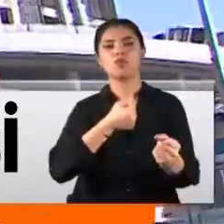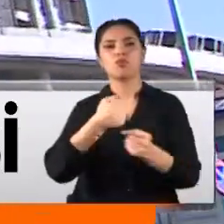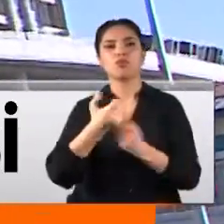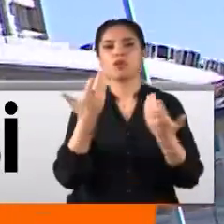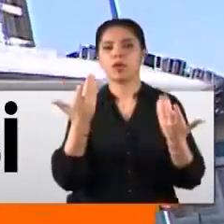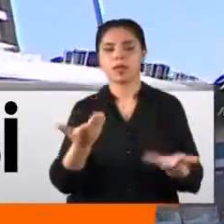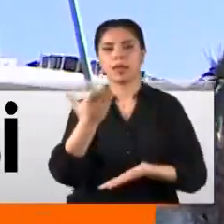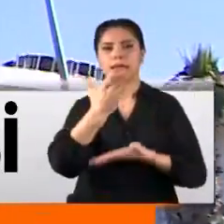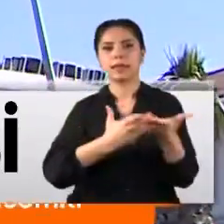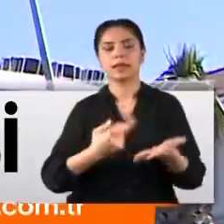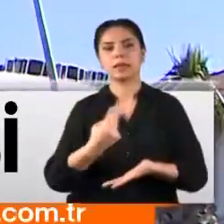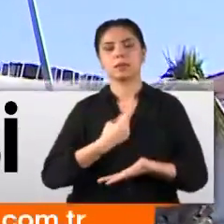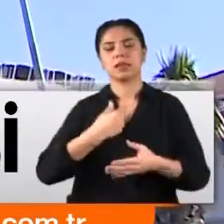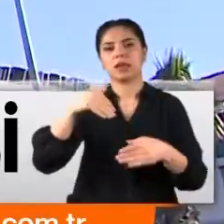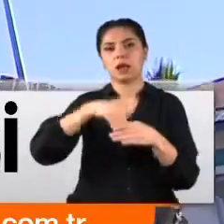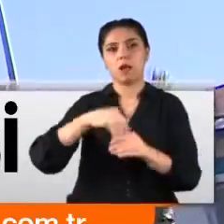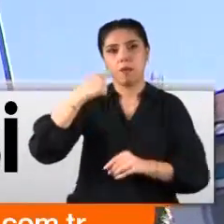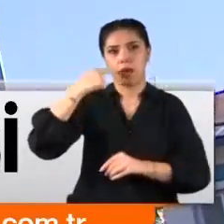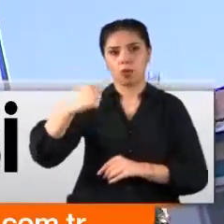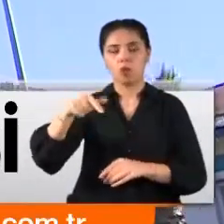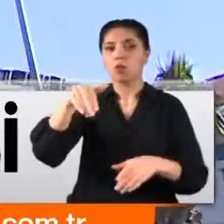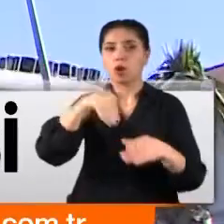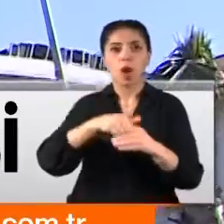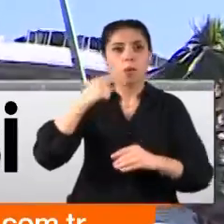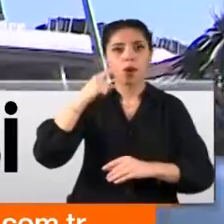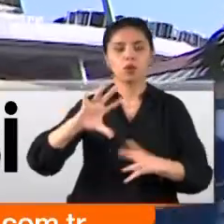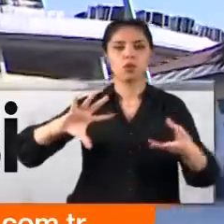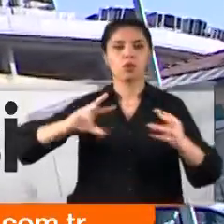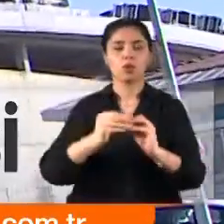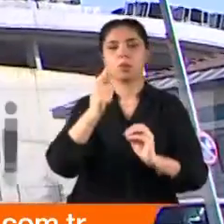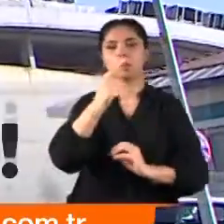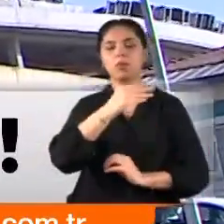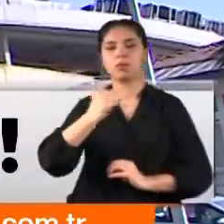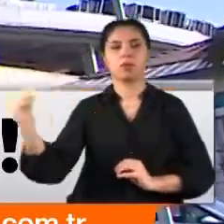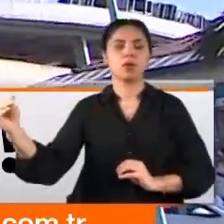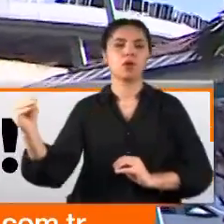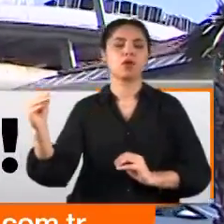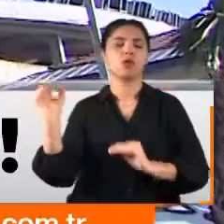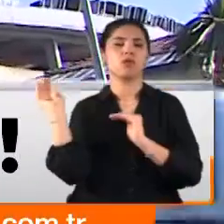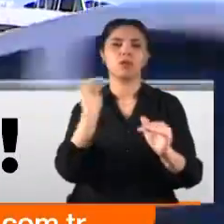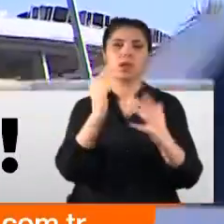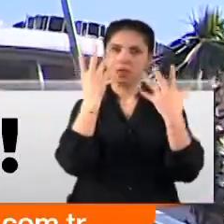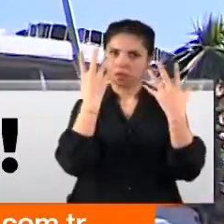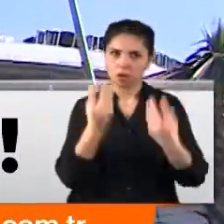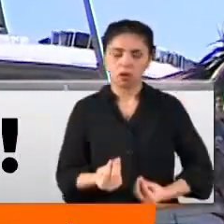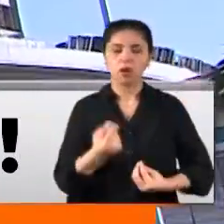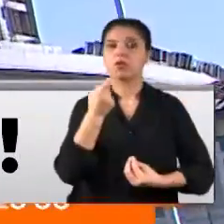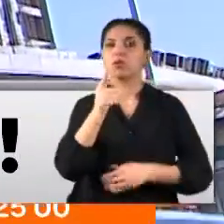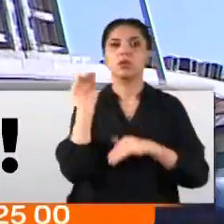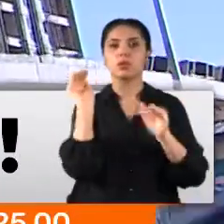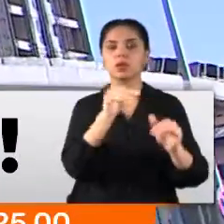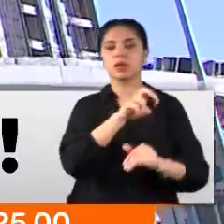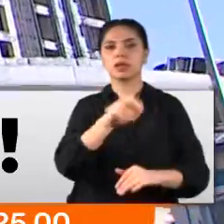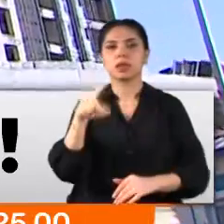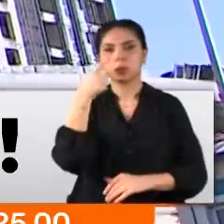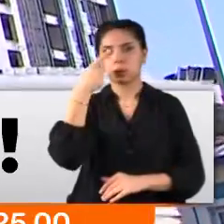biri yarısı bizden kampanyası olacak ve bu kampanyayla toplamda 1,5 milyon liralık destek sağlanacak. Bu desteğin